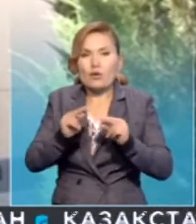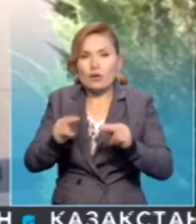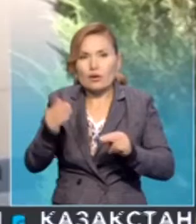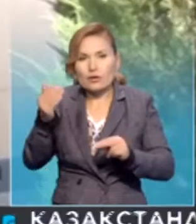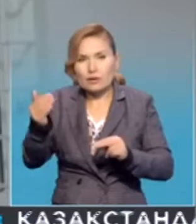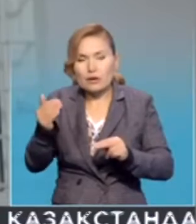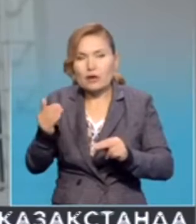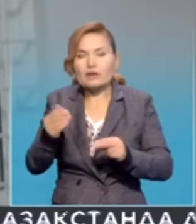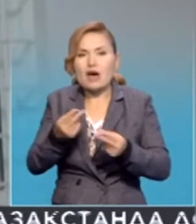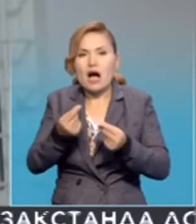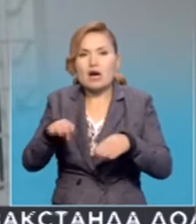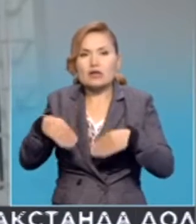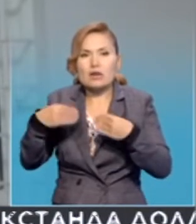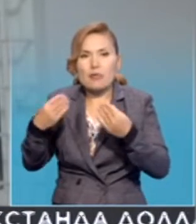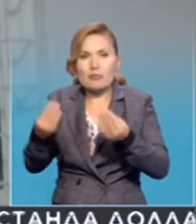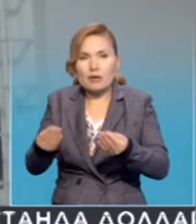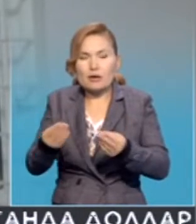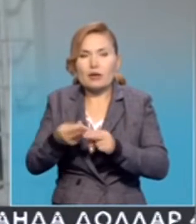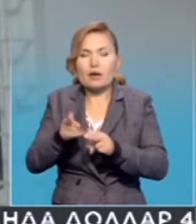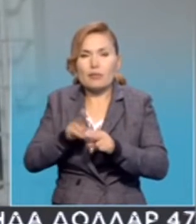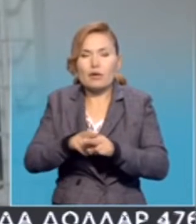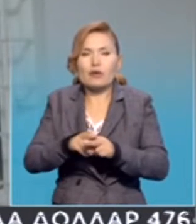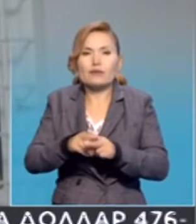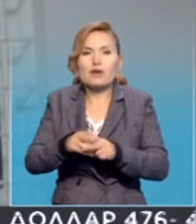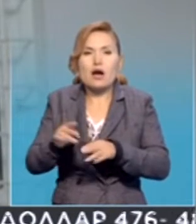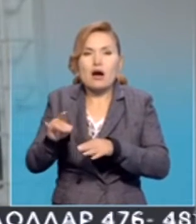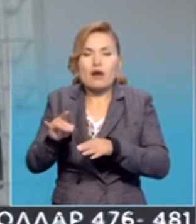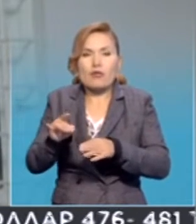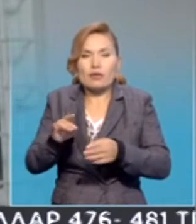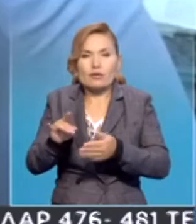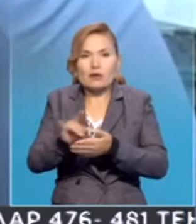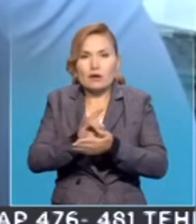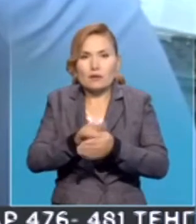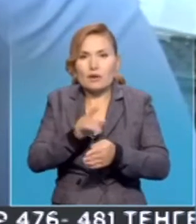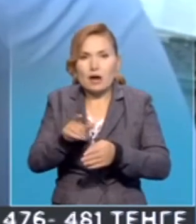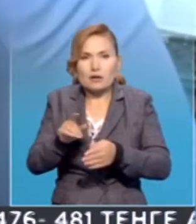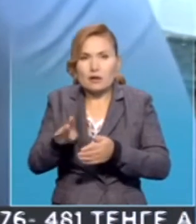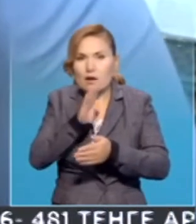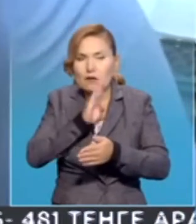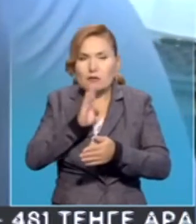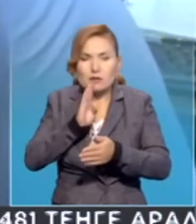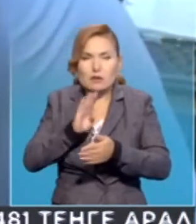алаяқтардың құрбаны болғандарын түсінген, тергеу шаралары 2 жылдан астам уақытқа созылды.